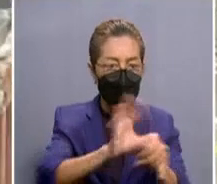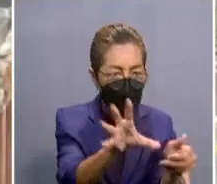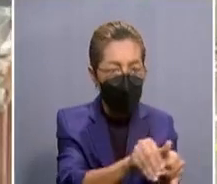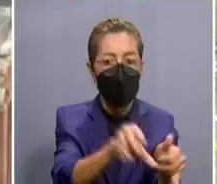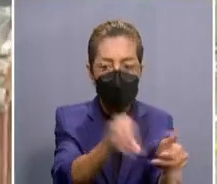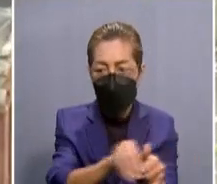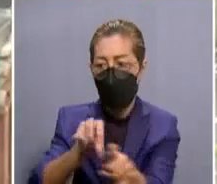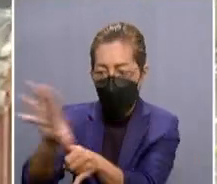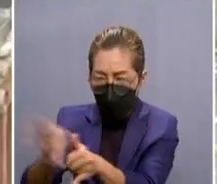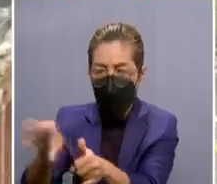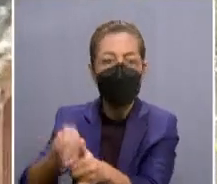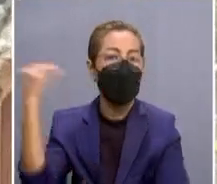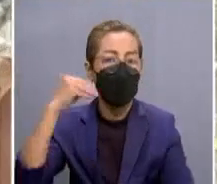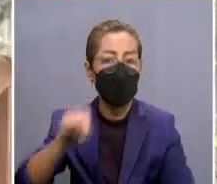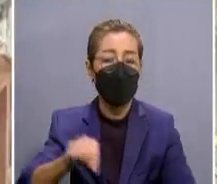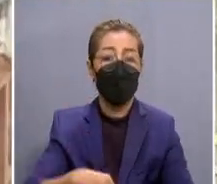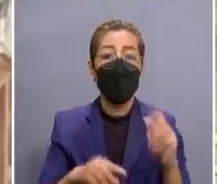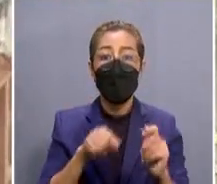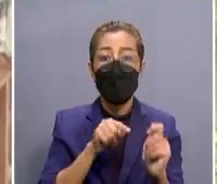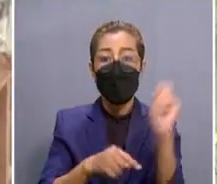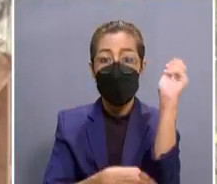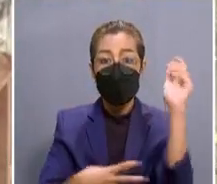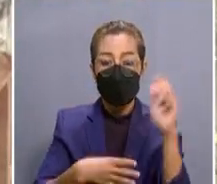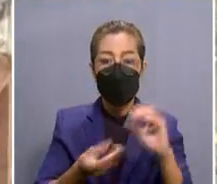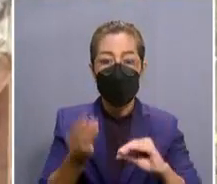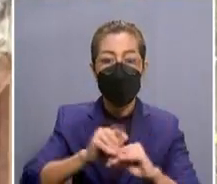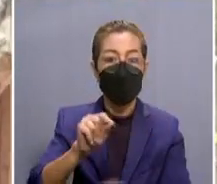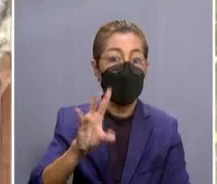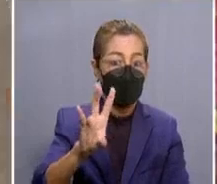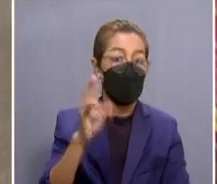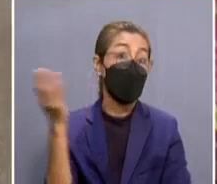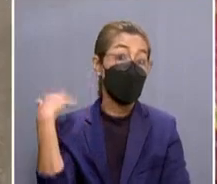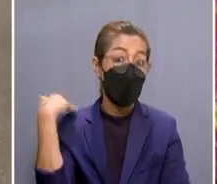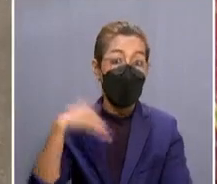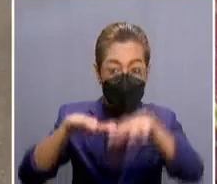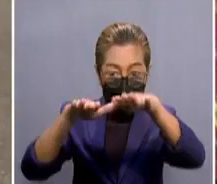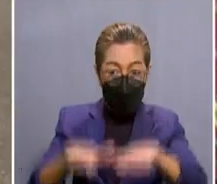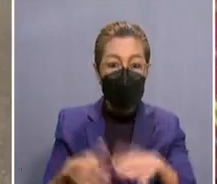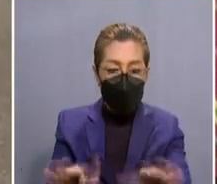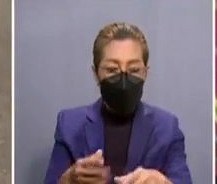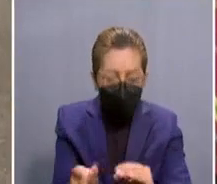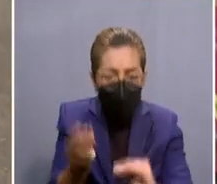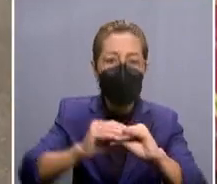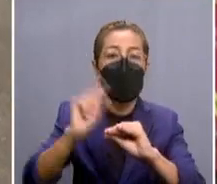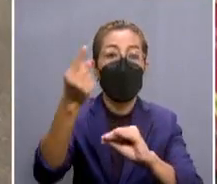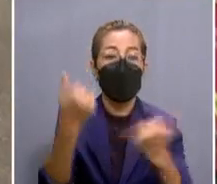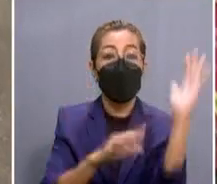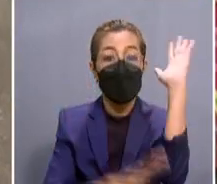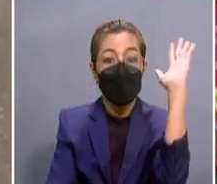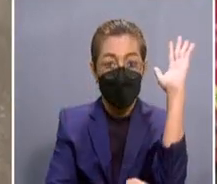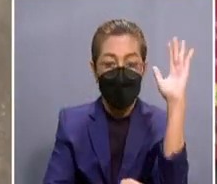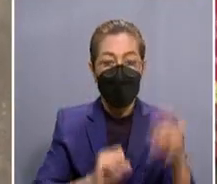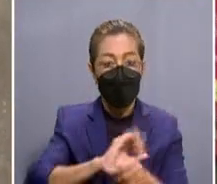เนื่องกับเมื่อวานนี้ผู้ติดเชื้อในอำเภอหาดใหญ่เพิ่มอีก 27คนจากเดิมที่เคยปรับลดลงมาภาพรวมสงขลาตอนนี้มี